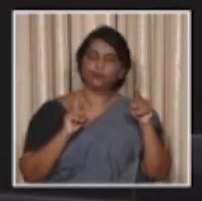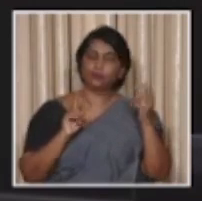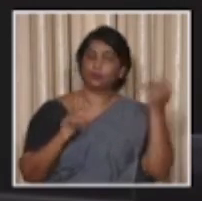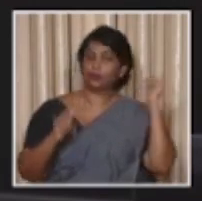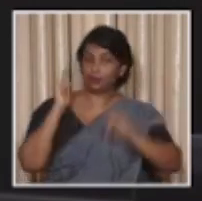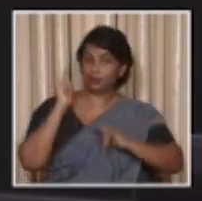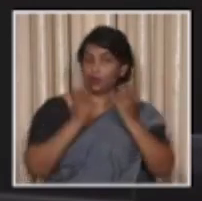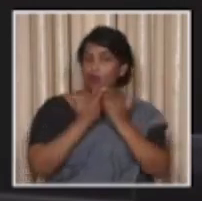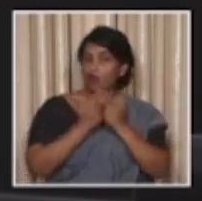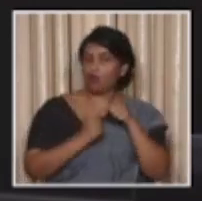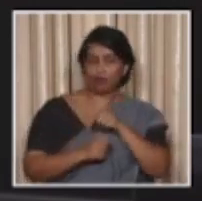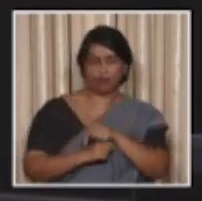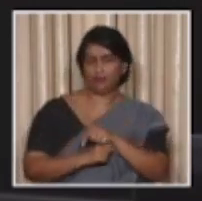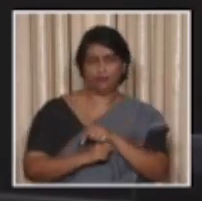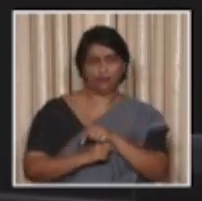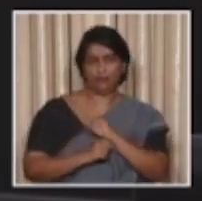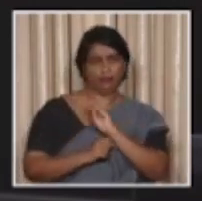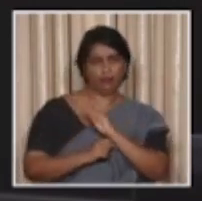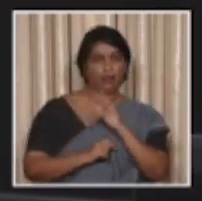සහභාගි වෙච්ච ප්‍රමාණයට වඩා